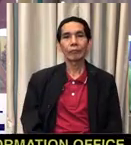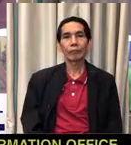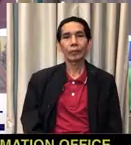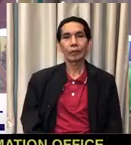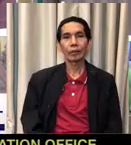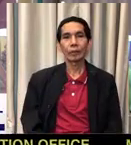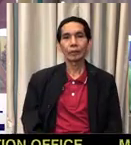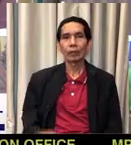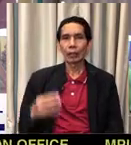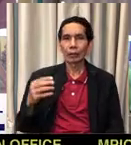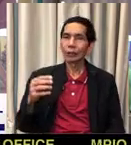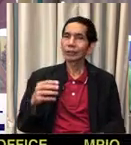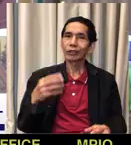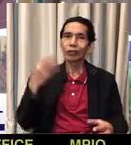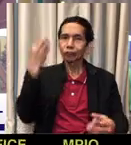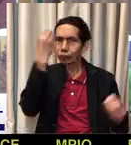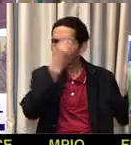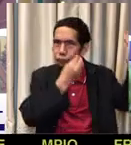Ganyan kagulo ang Maynila.